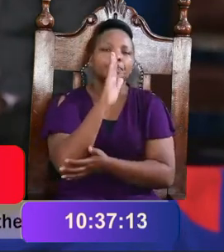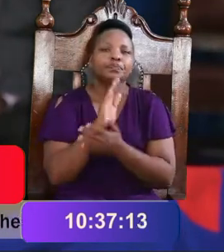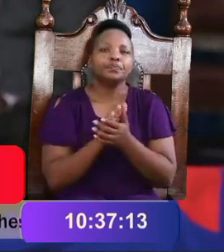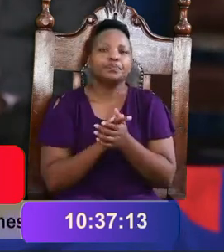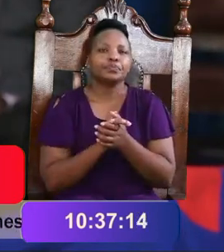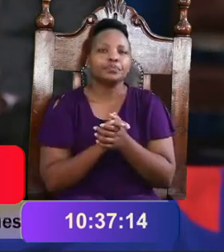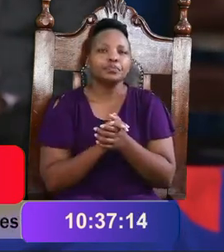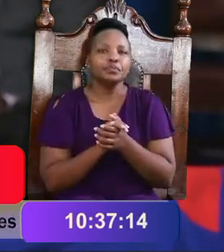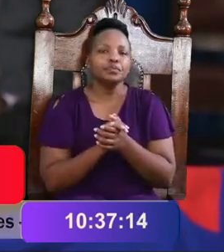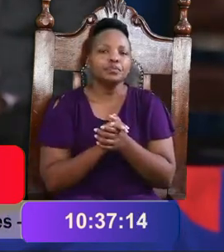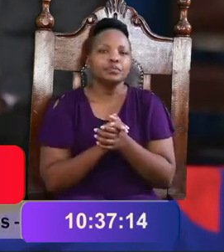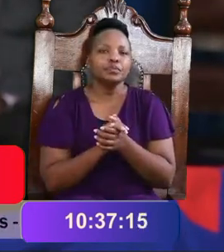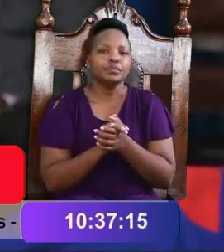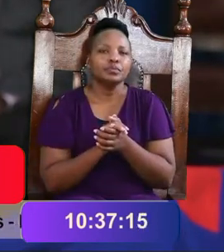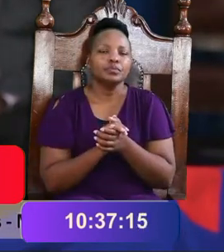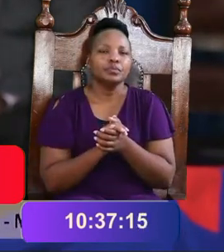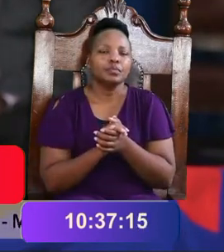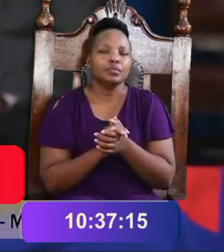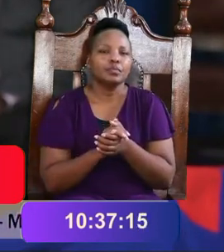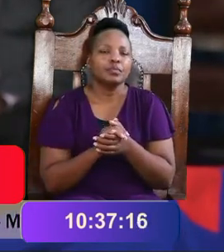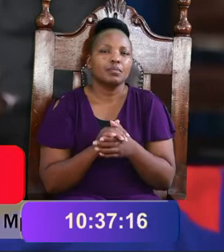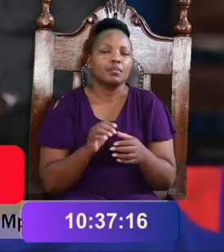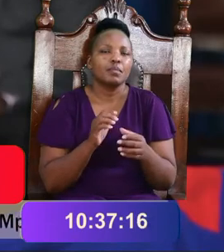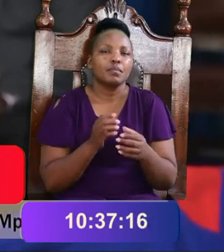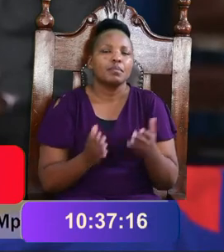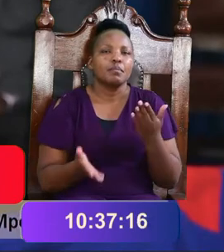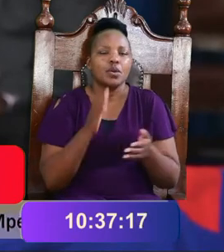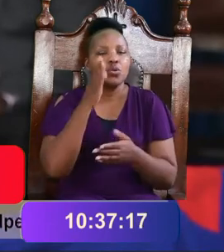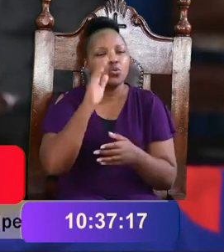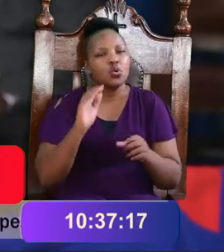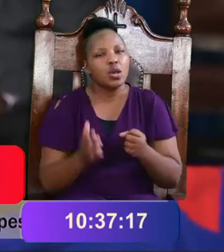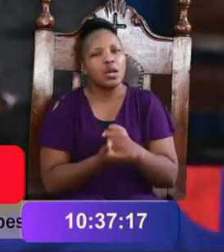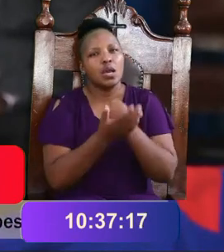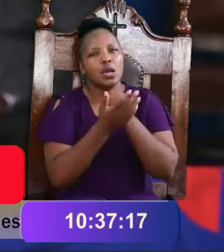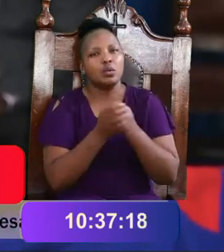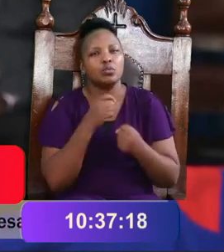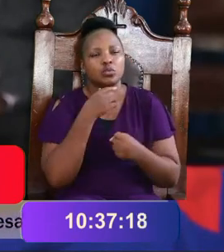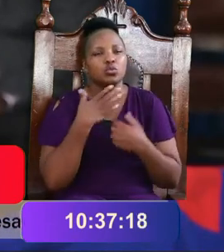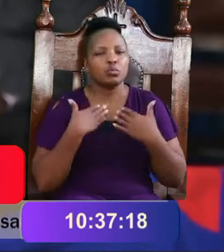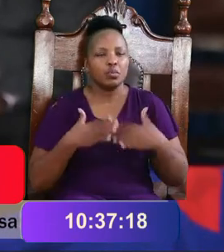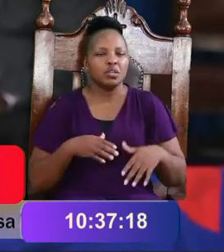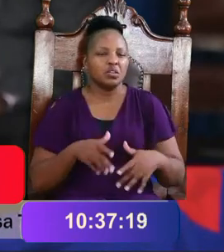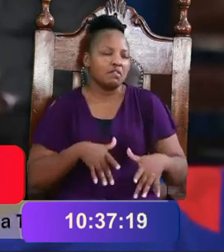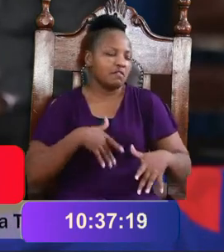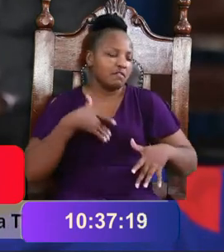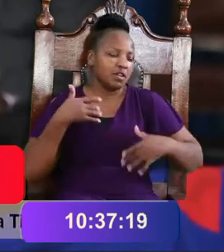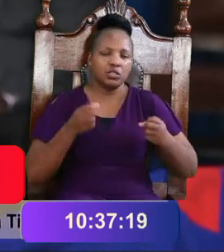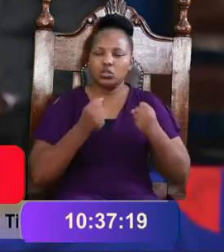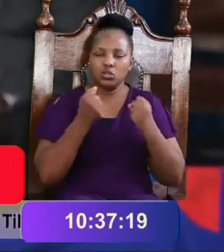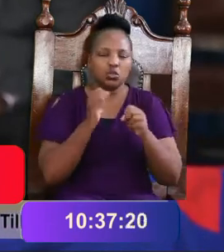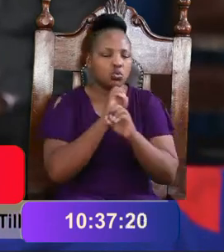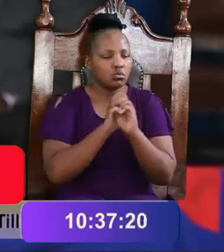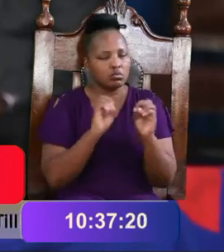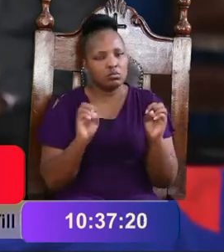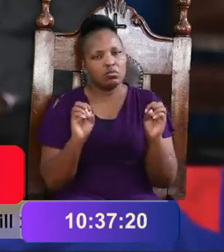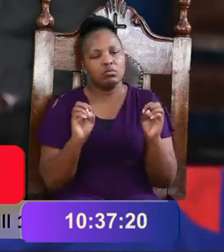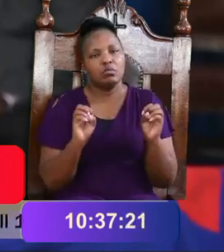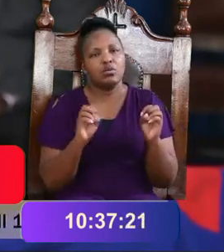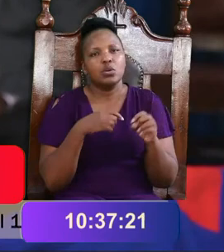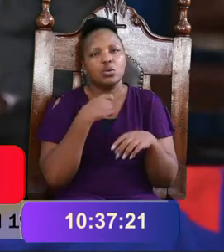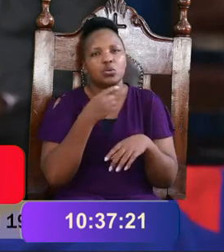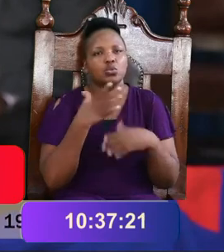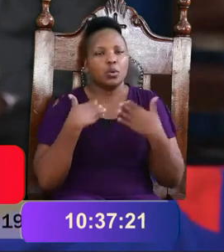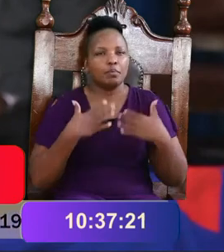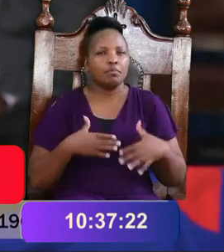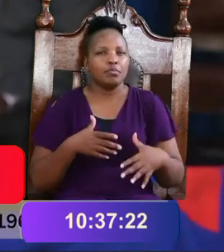Bwana, usimame ili mwanadamu asije akajiona akona nguvu. E Mfalme, usimame e Yehova ili mwanadamu